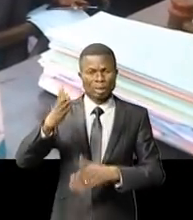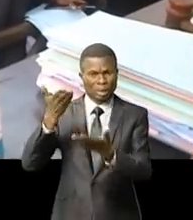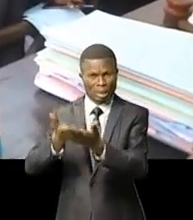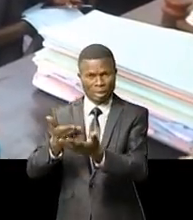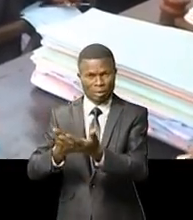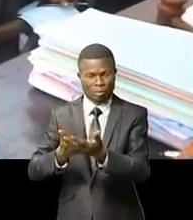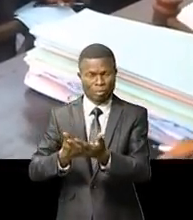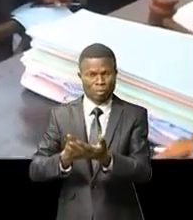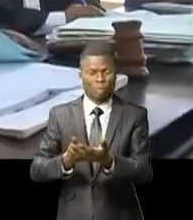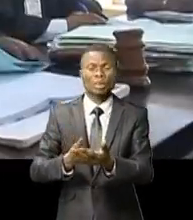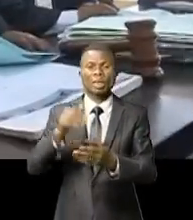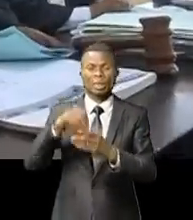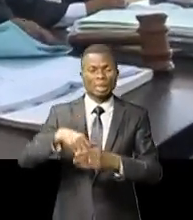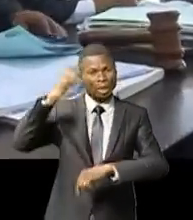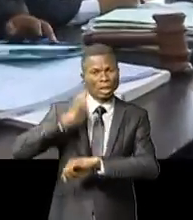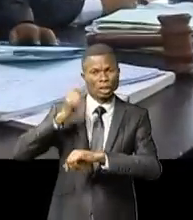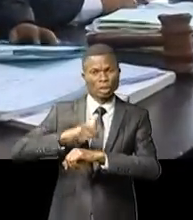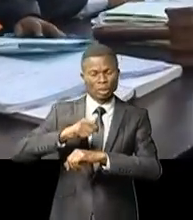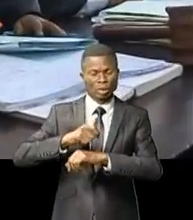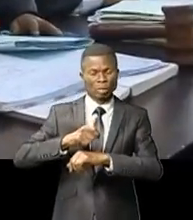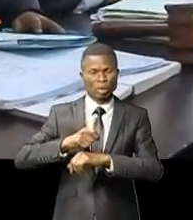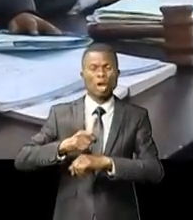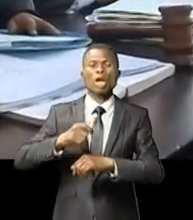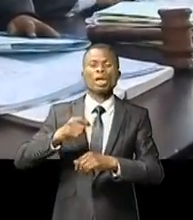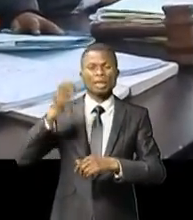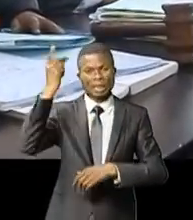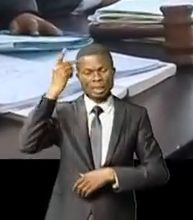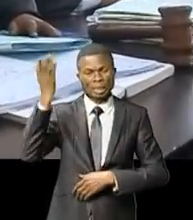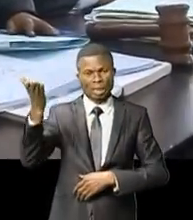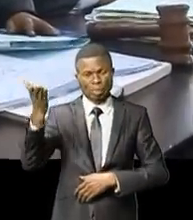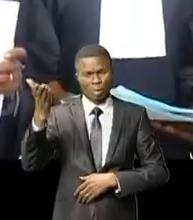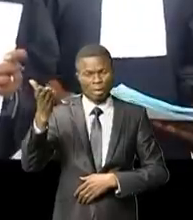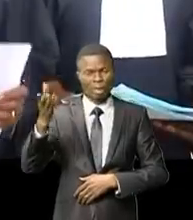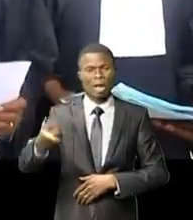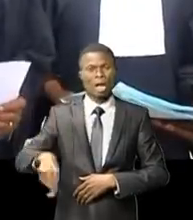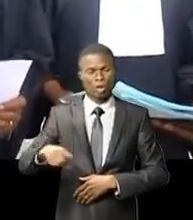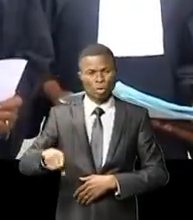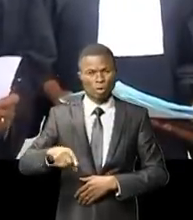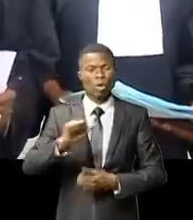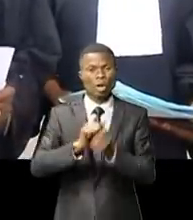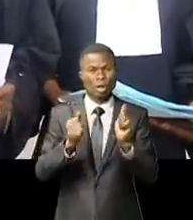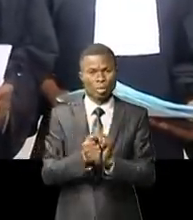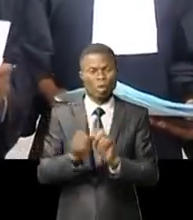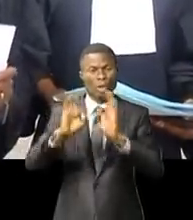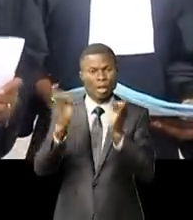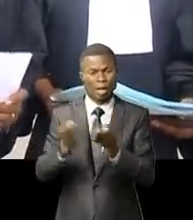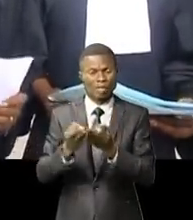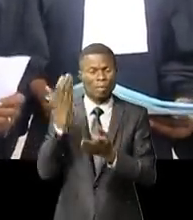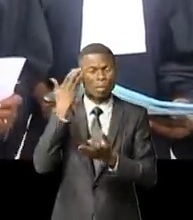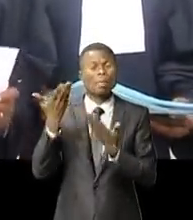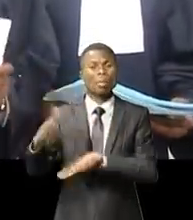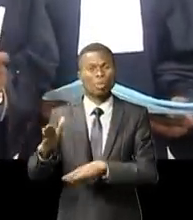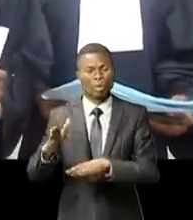Lors de cette première audience au parquet près du tribunal de grande instance de Kinshasa-Gombe, il a été question pour la famille de la victime